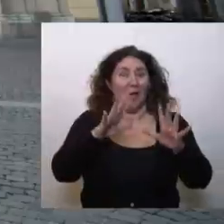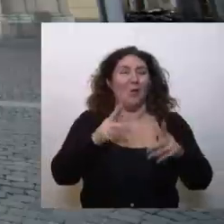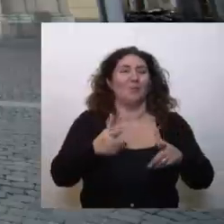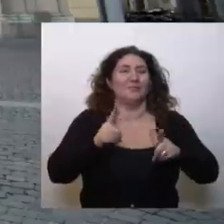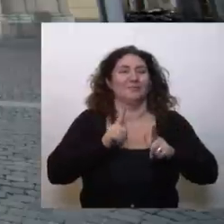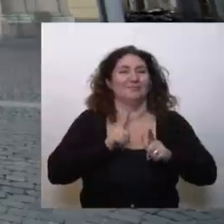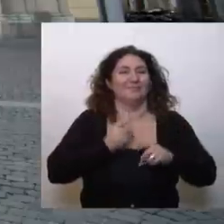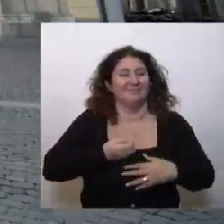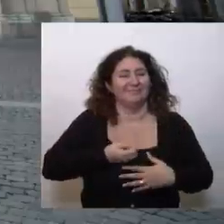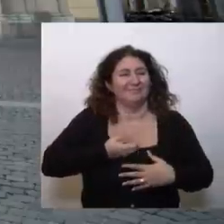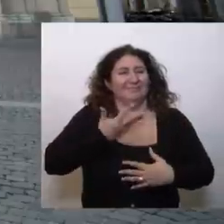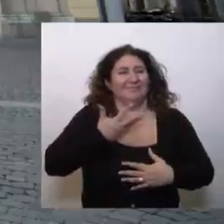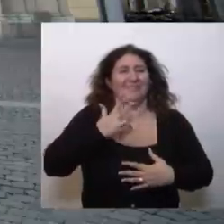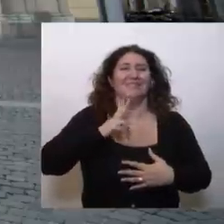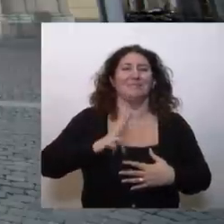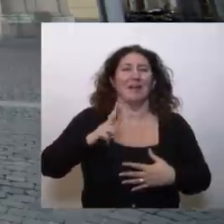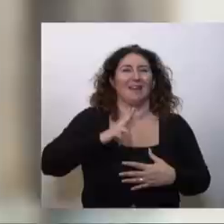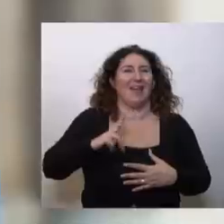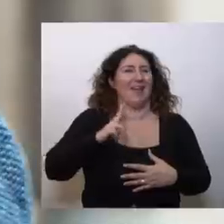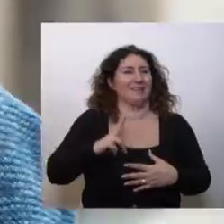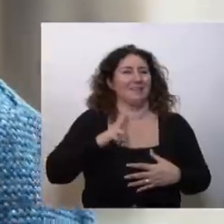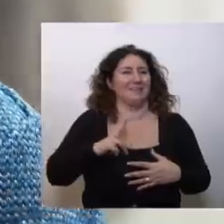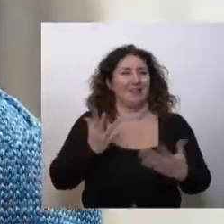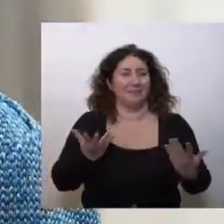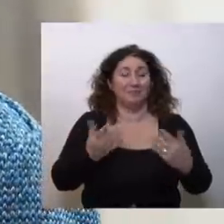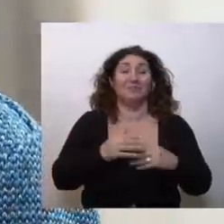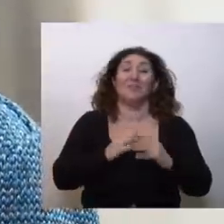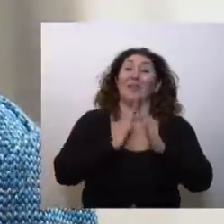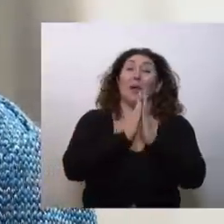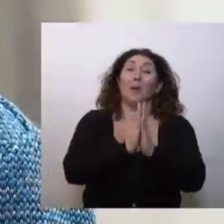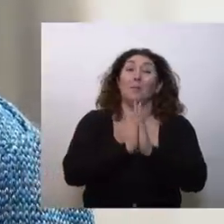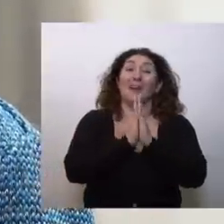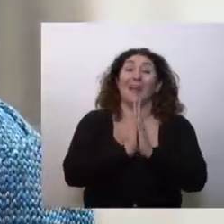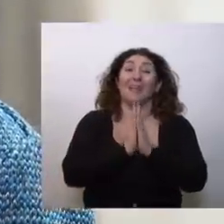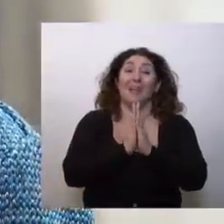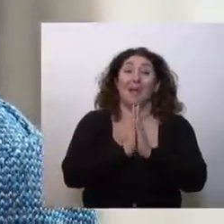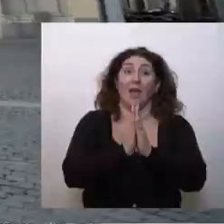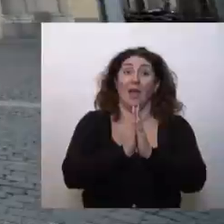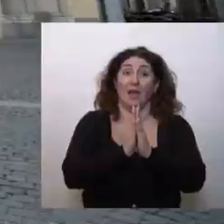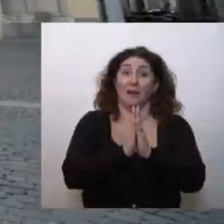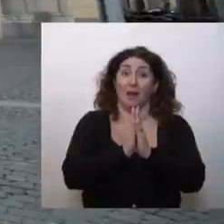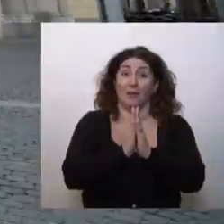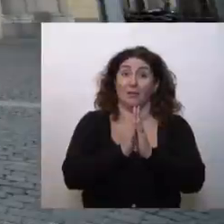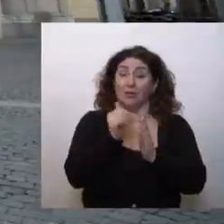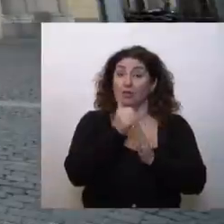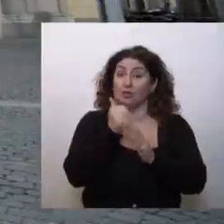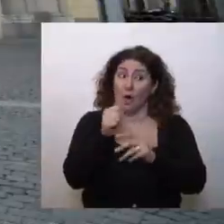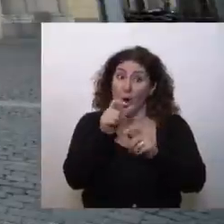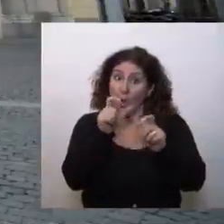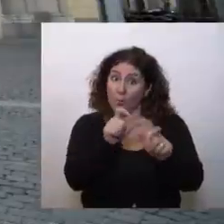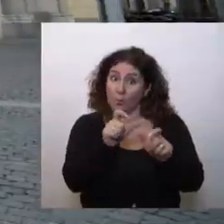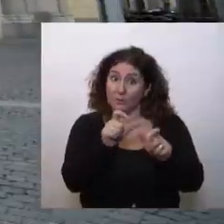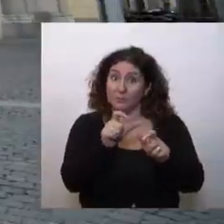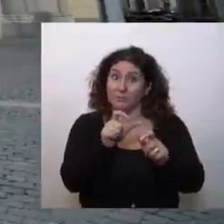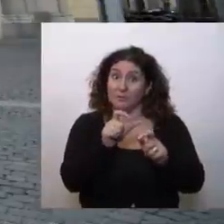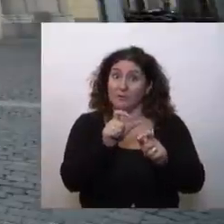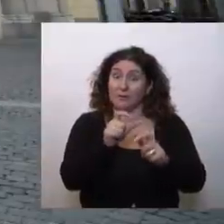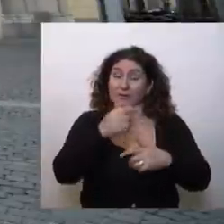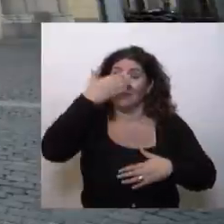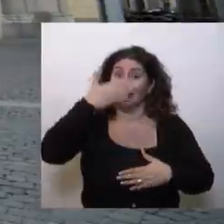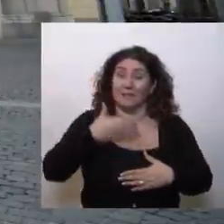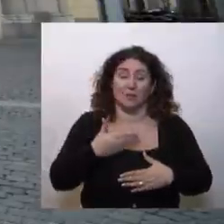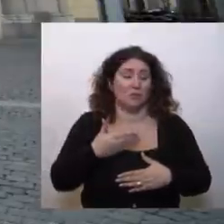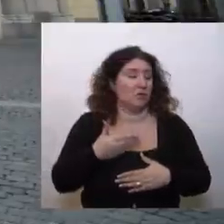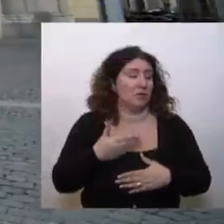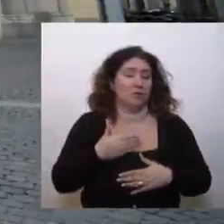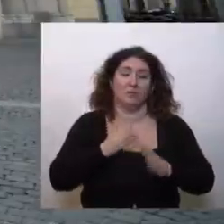speranza. La preghiera ovviamente non si rivolge alla Sindone, la preghiera si rivolge a